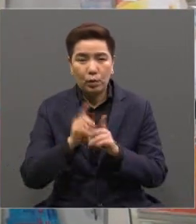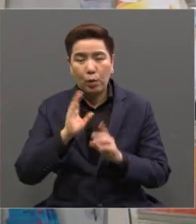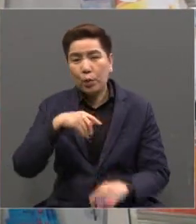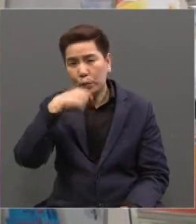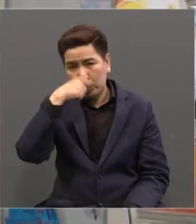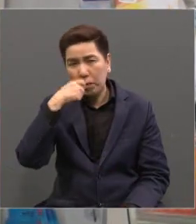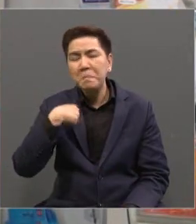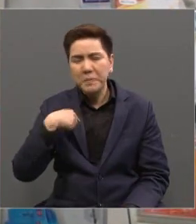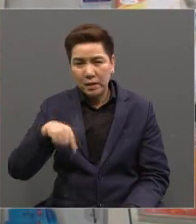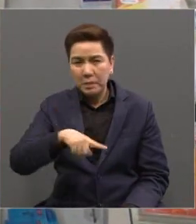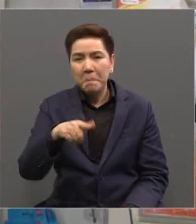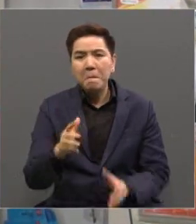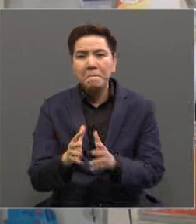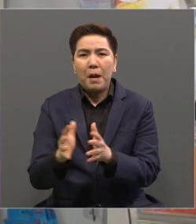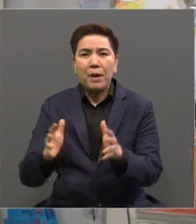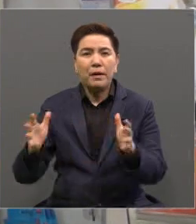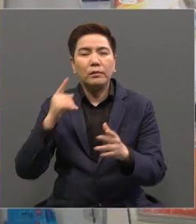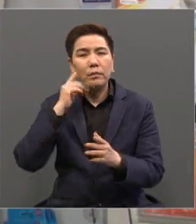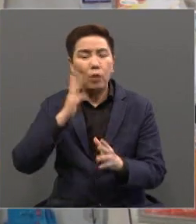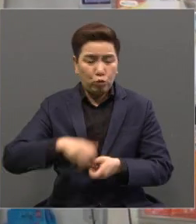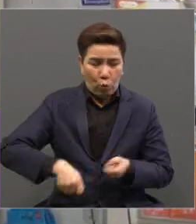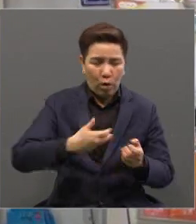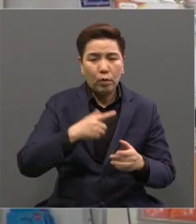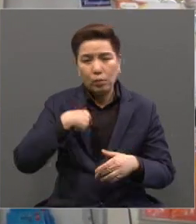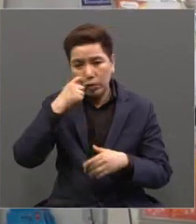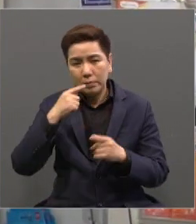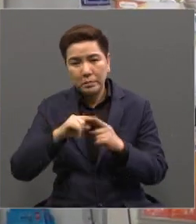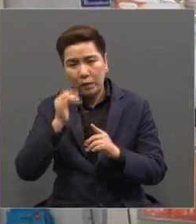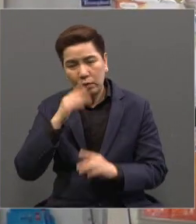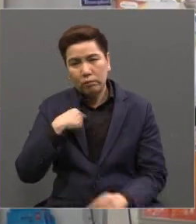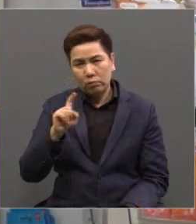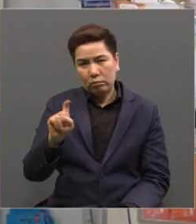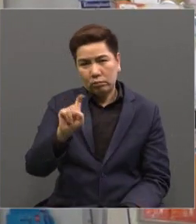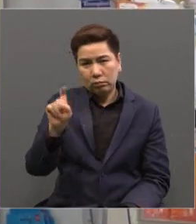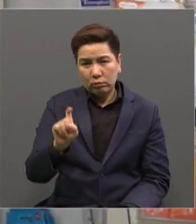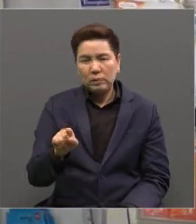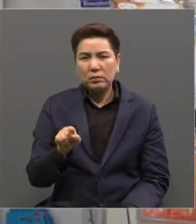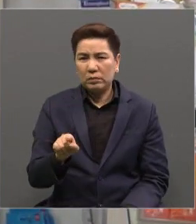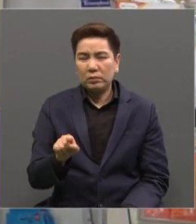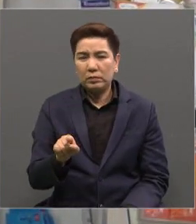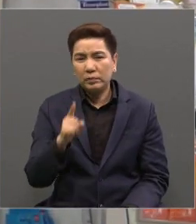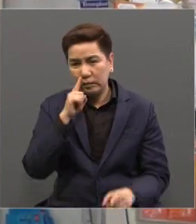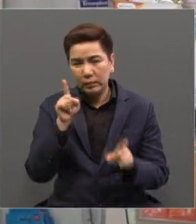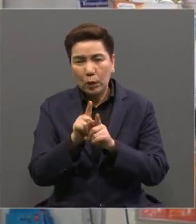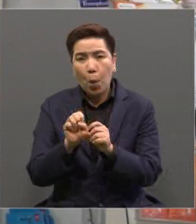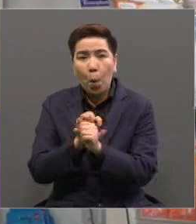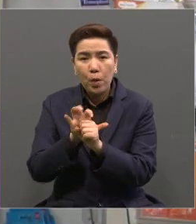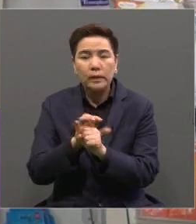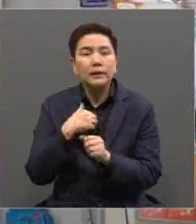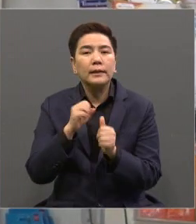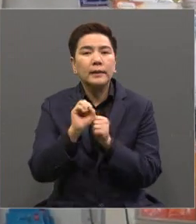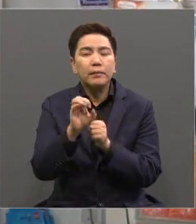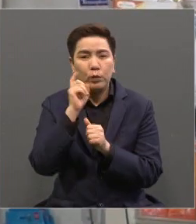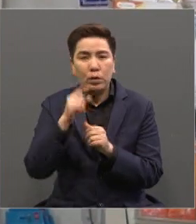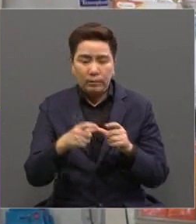เป็นหวัดก็จะมีมากขึ้นเนาะแล้วก็ถ้าคนไหนที่เราสงสัยว่าเป็นโควิดก็แนะนำให้